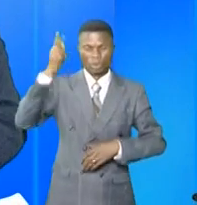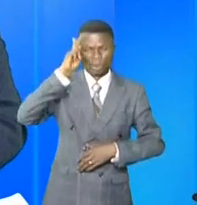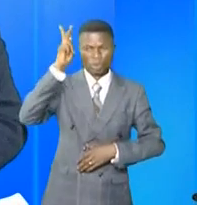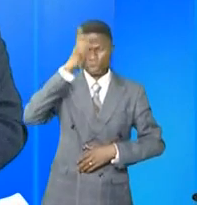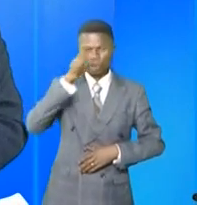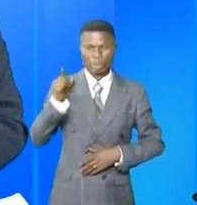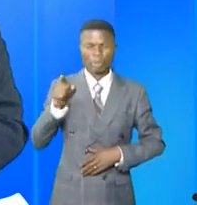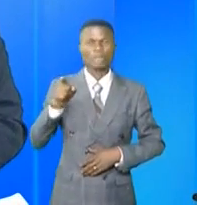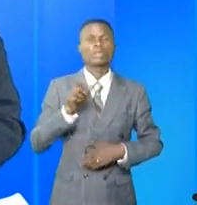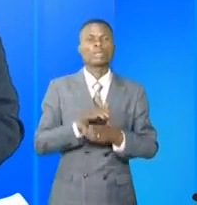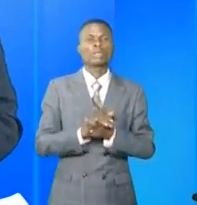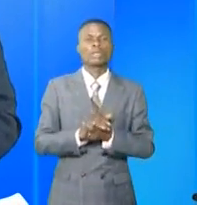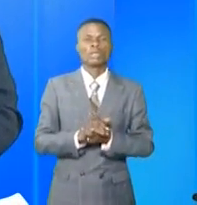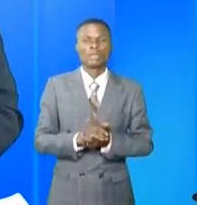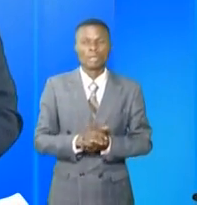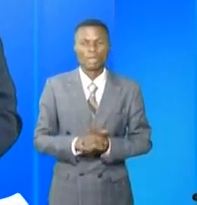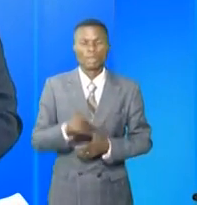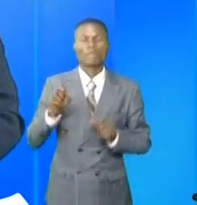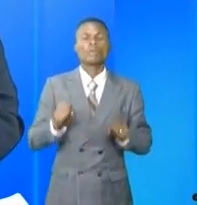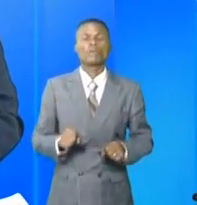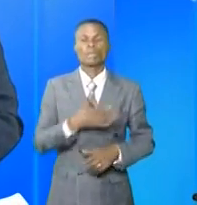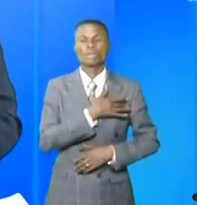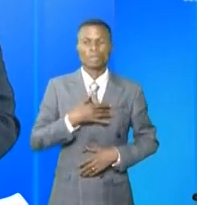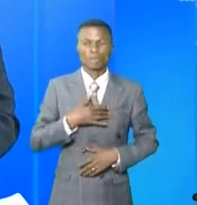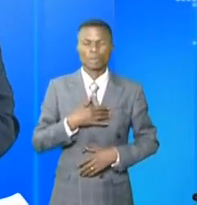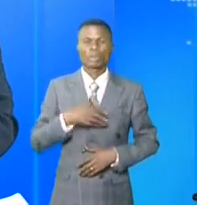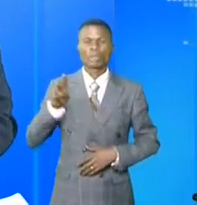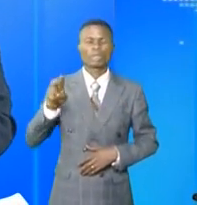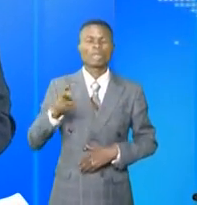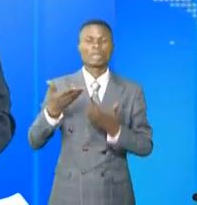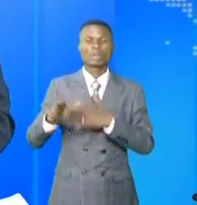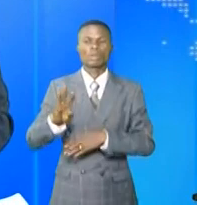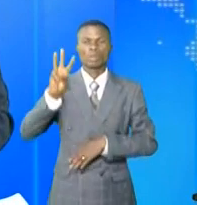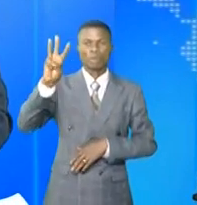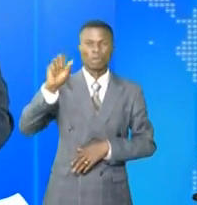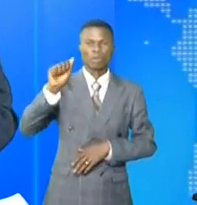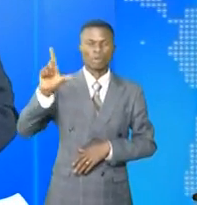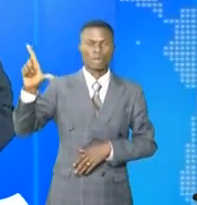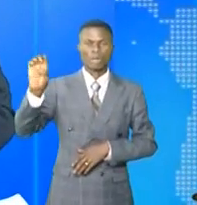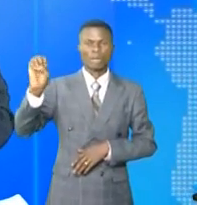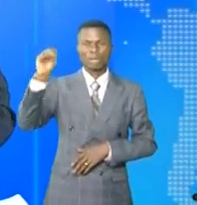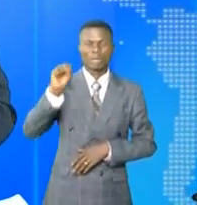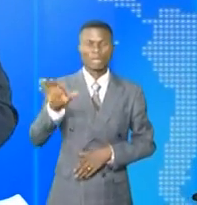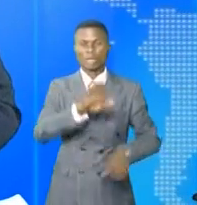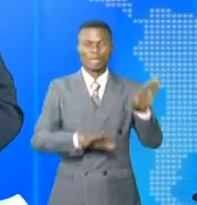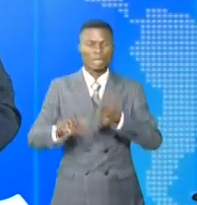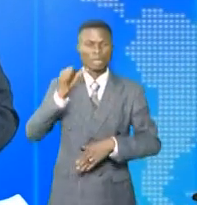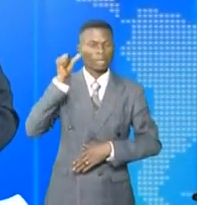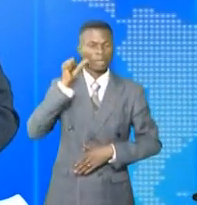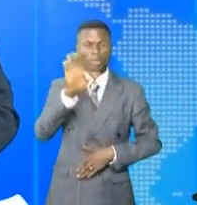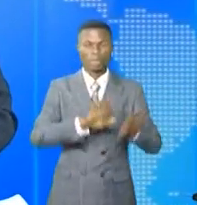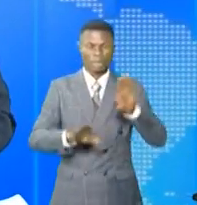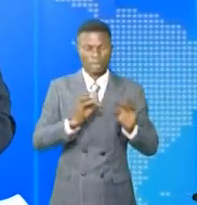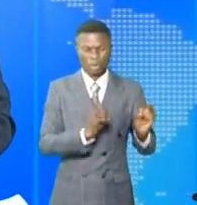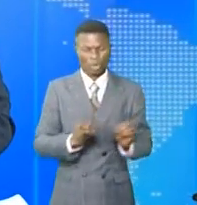Odilon Kayembe Kabwili, alias Mufankolo Walesa, a été conduit en sa dernière demeure. Les obsèques s'y